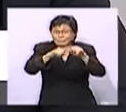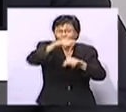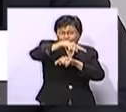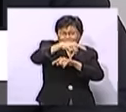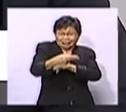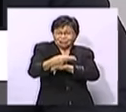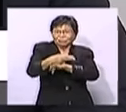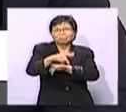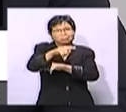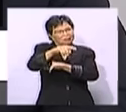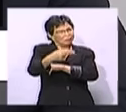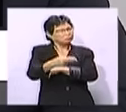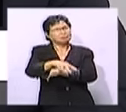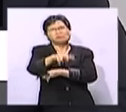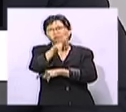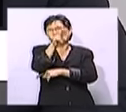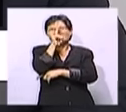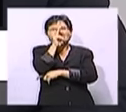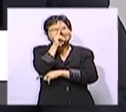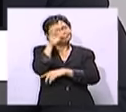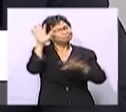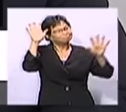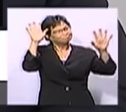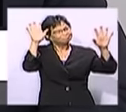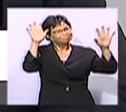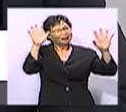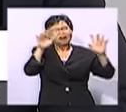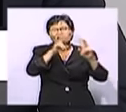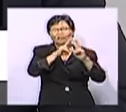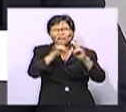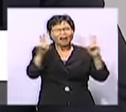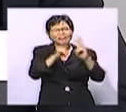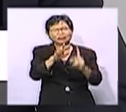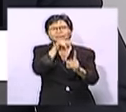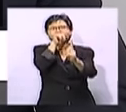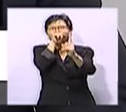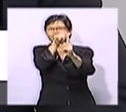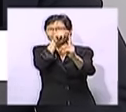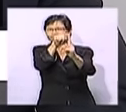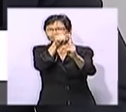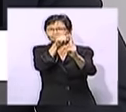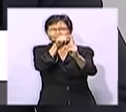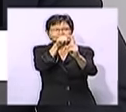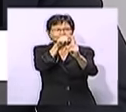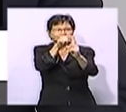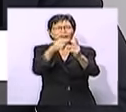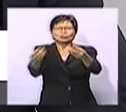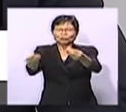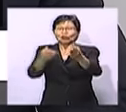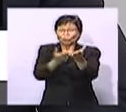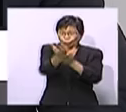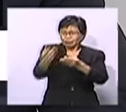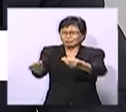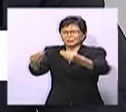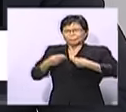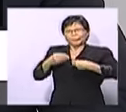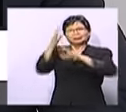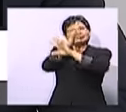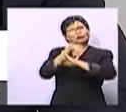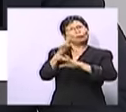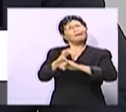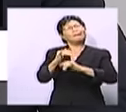government is firm that it's very specific that, yeah, we return the rights under